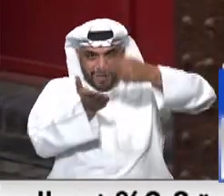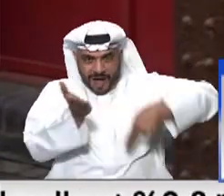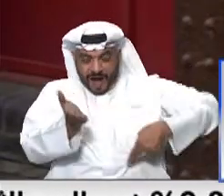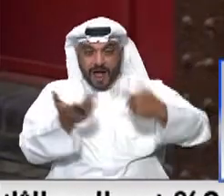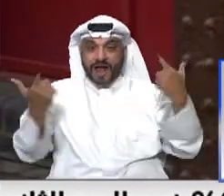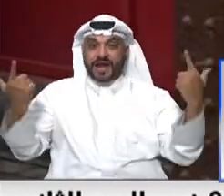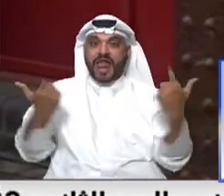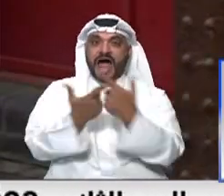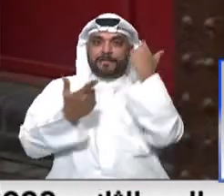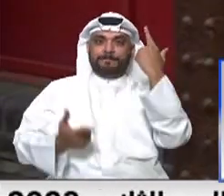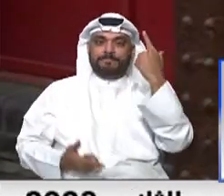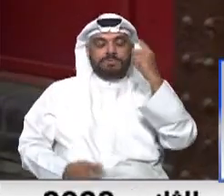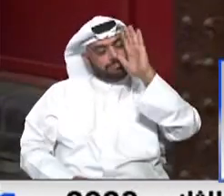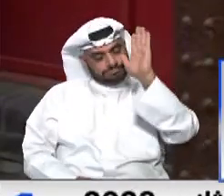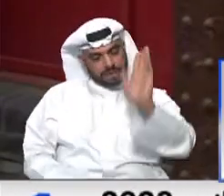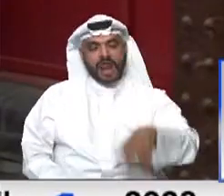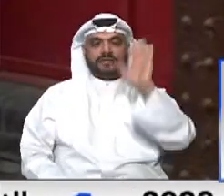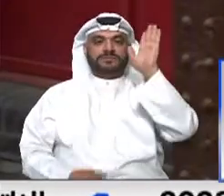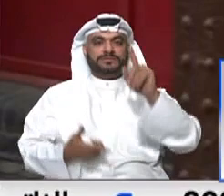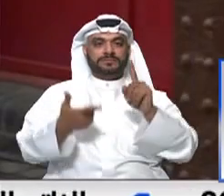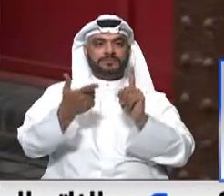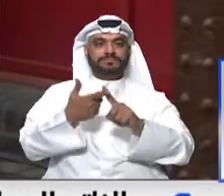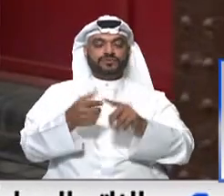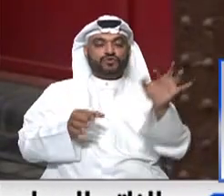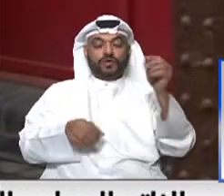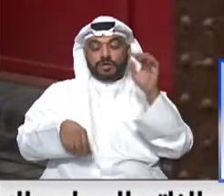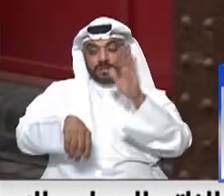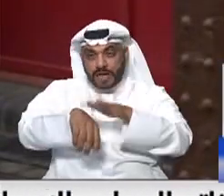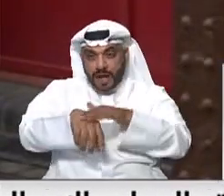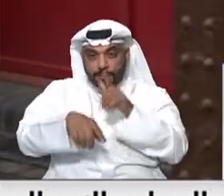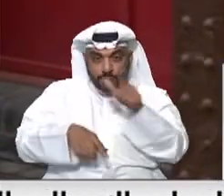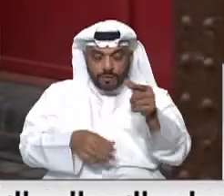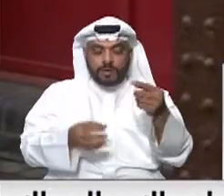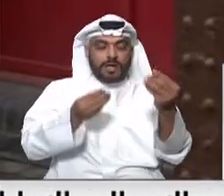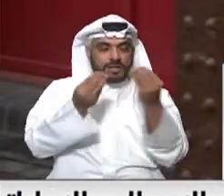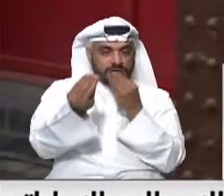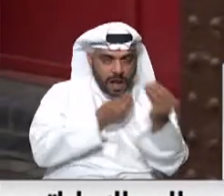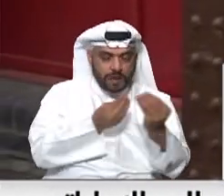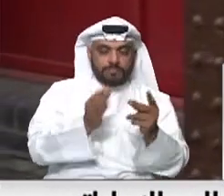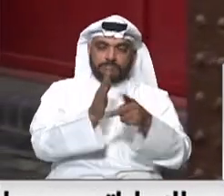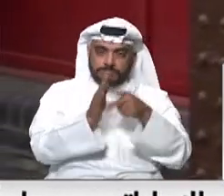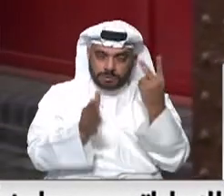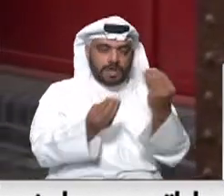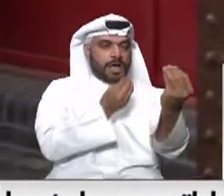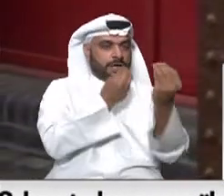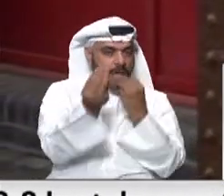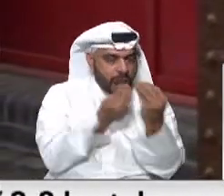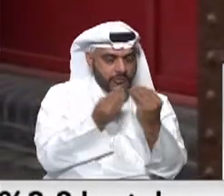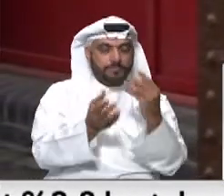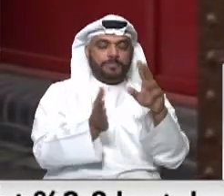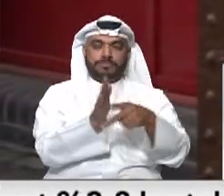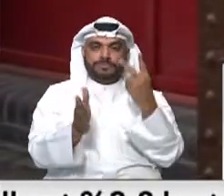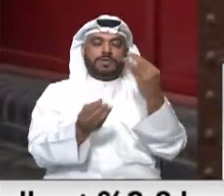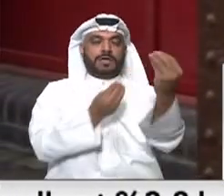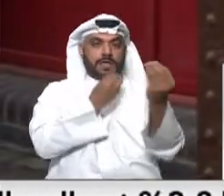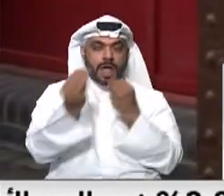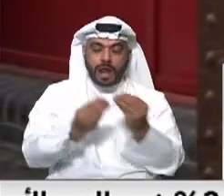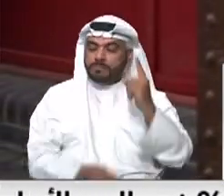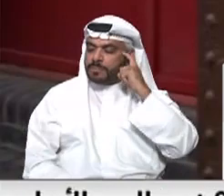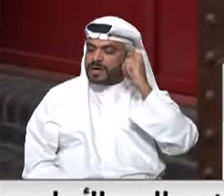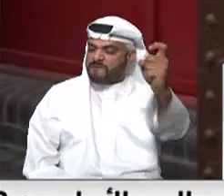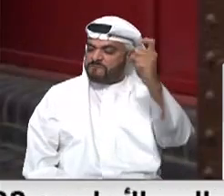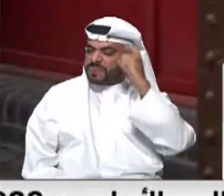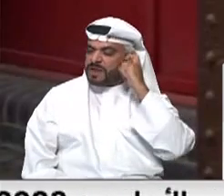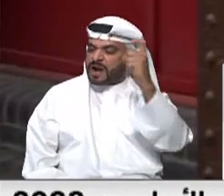قرار العمل الدبلوماسي من أيام حكومة تاتشر، وده يمكن في الساعات الأولى من الغزو في